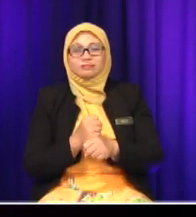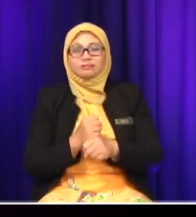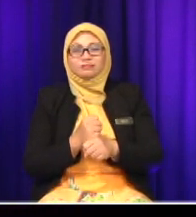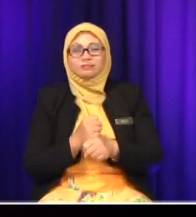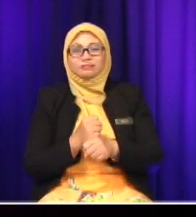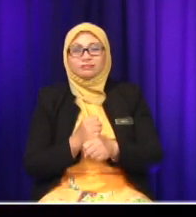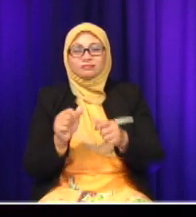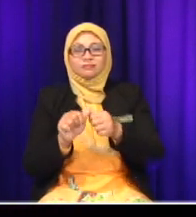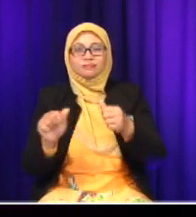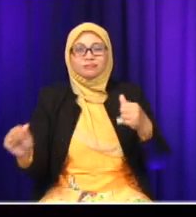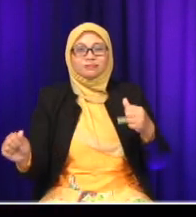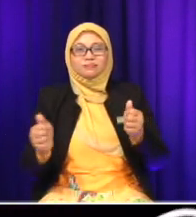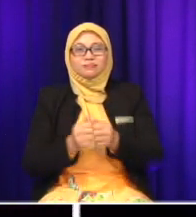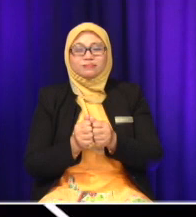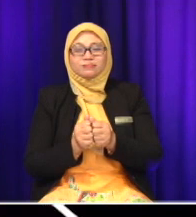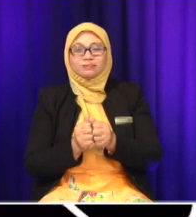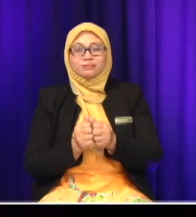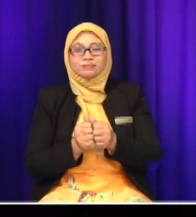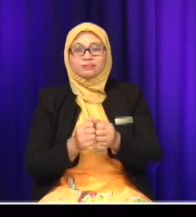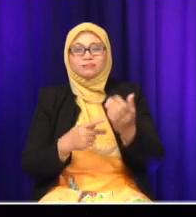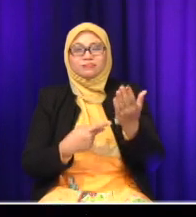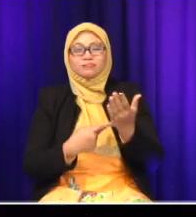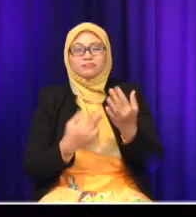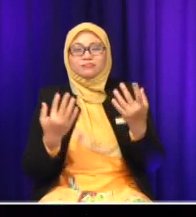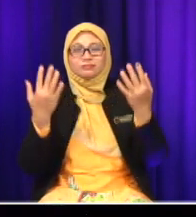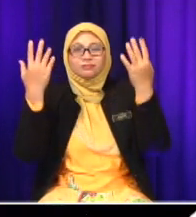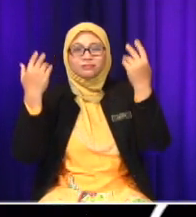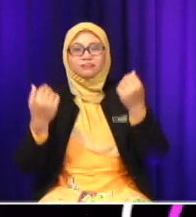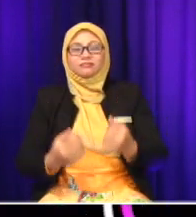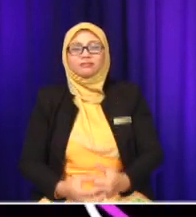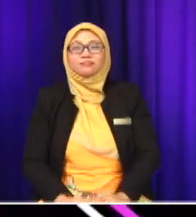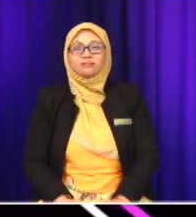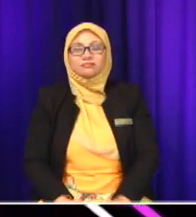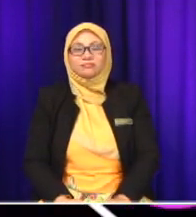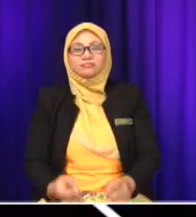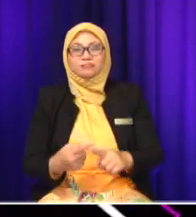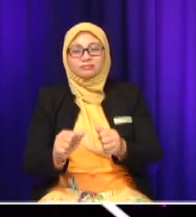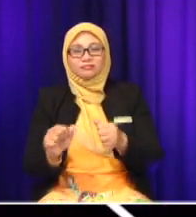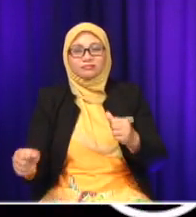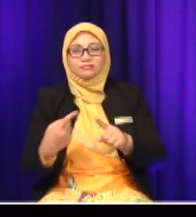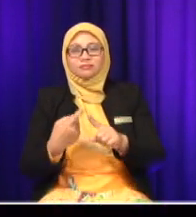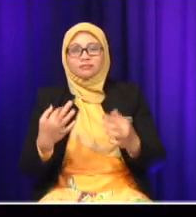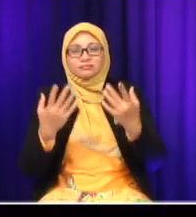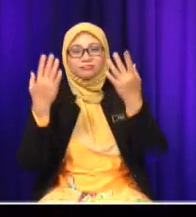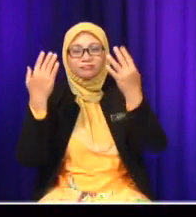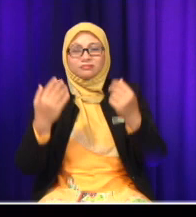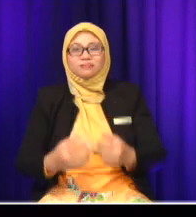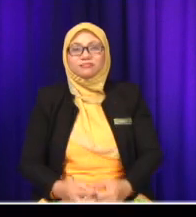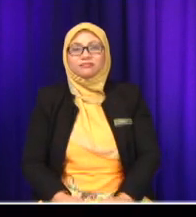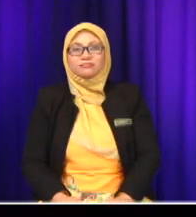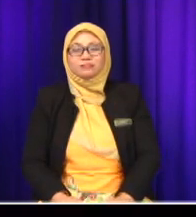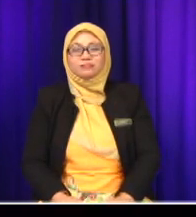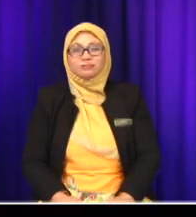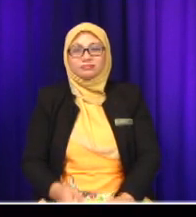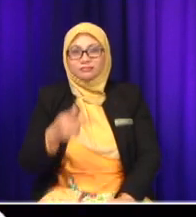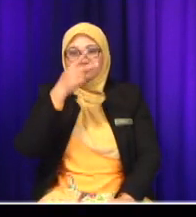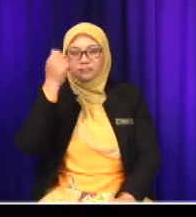perjauhan dari punca api ya kita jauhkan kerja mempelas tersebut jauh daripada Sumber Api sebab Apa